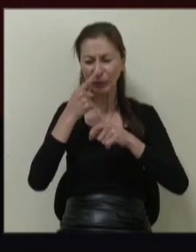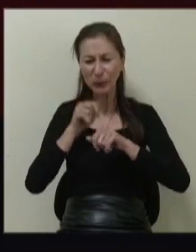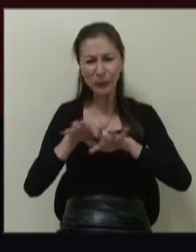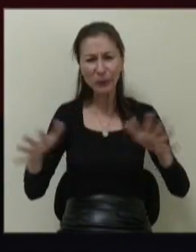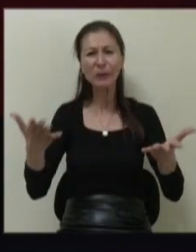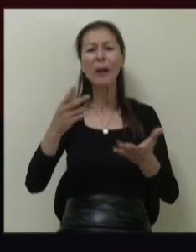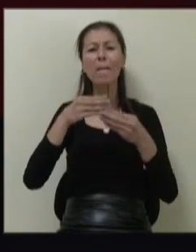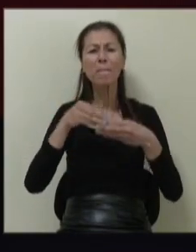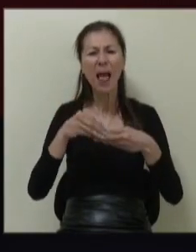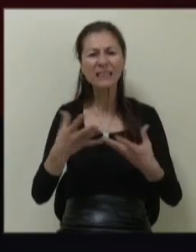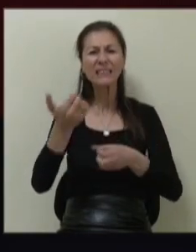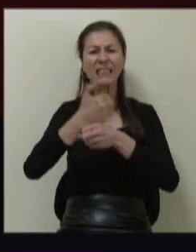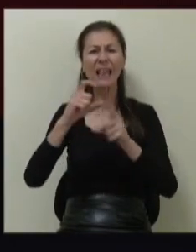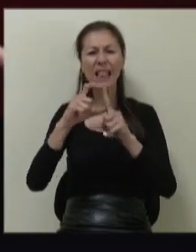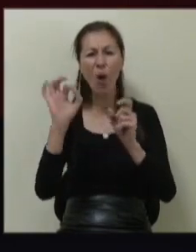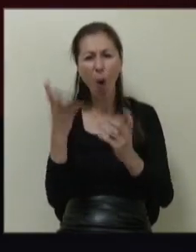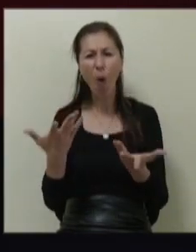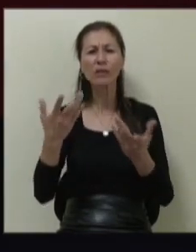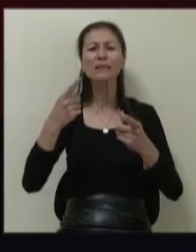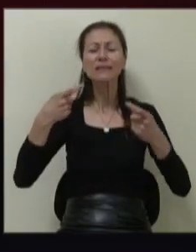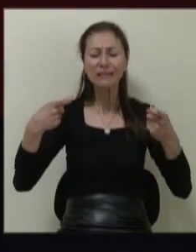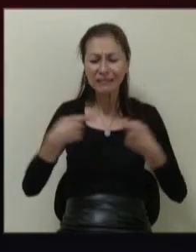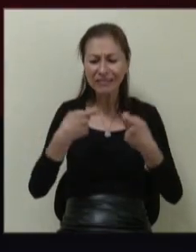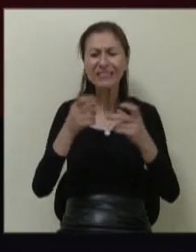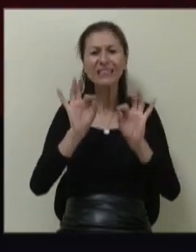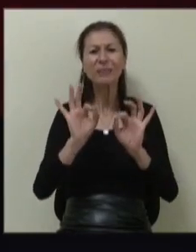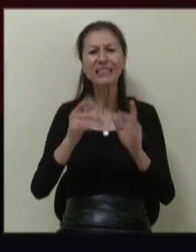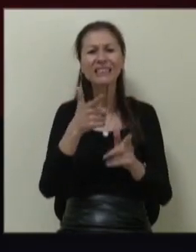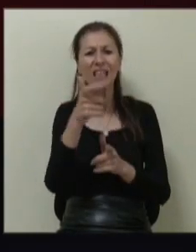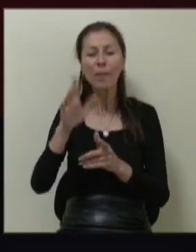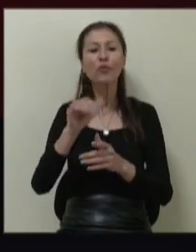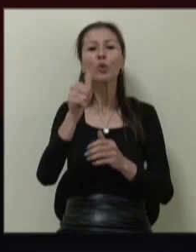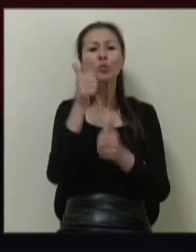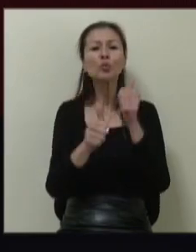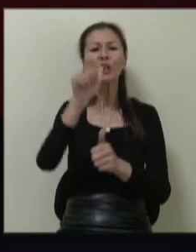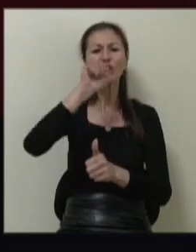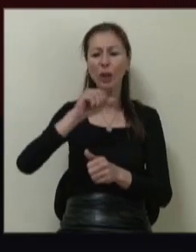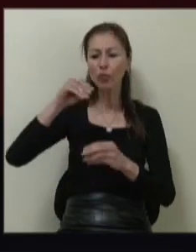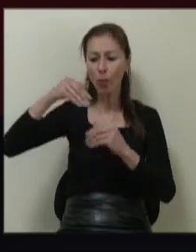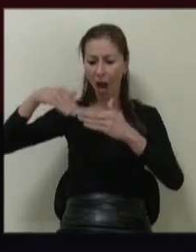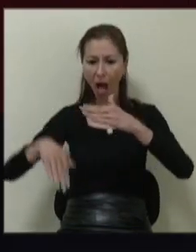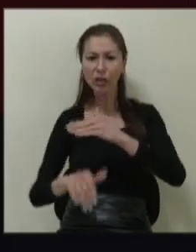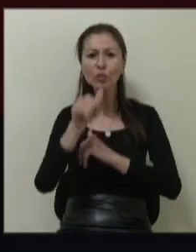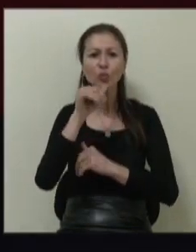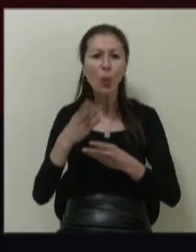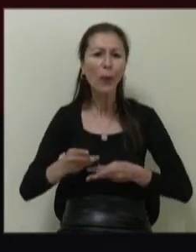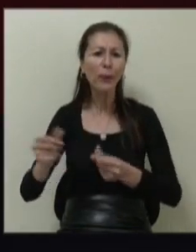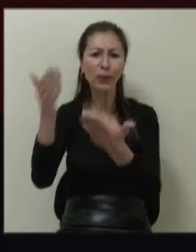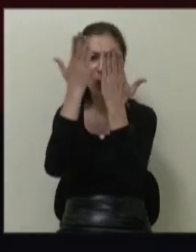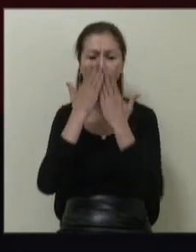veriyor, GDO'lu tarımın yapıldığı silaj tarlaları yaratıyor. Süt içeceğim diye toprak altındaki suları yok